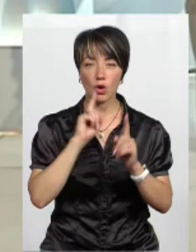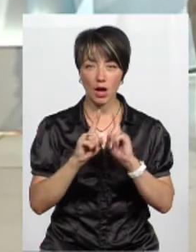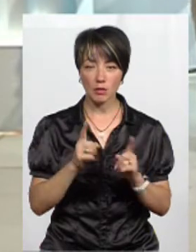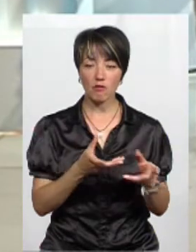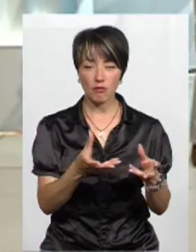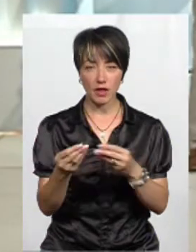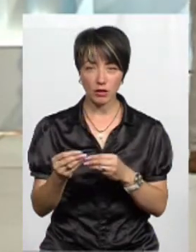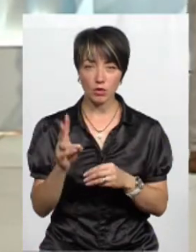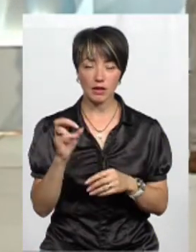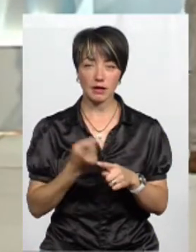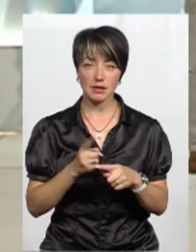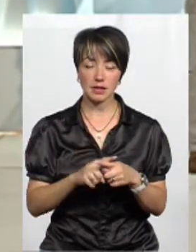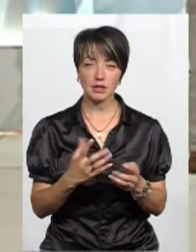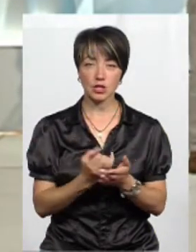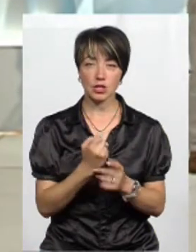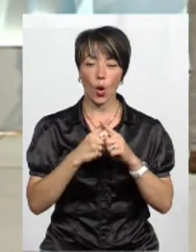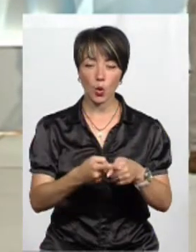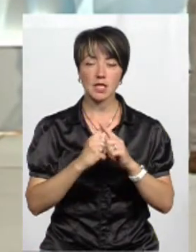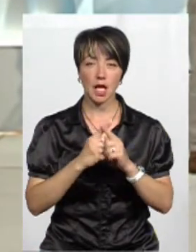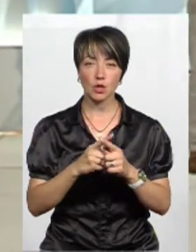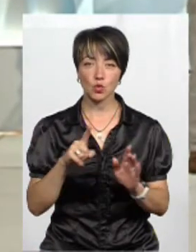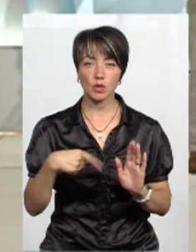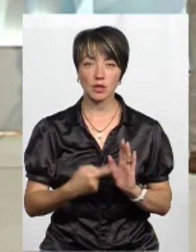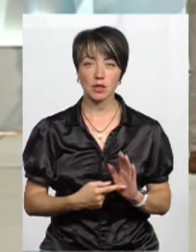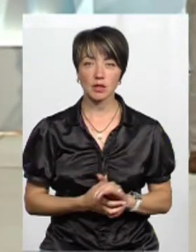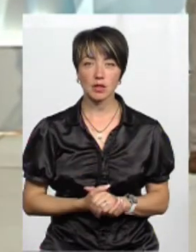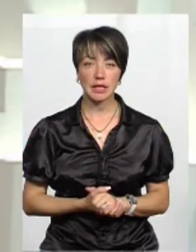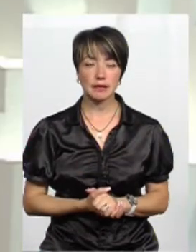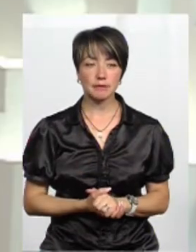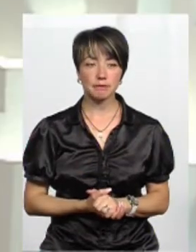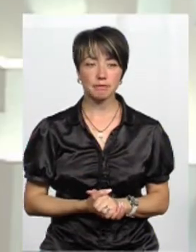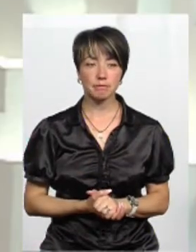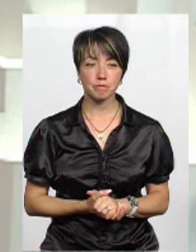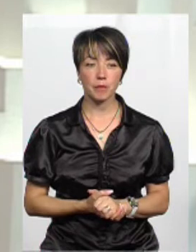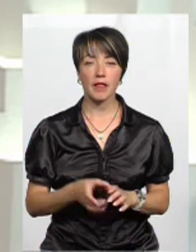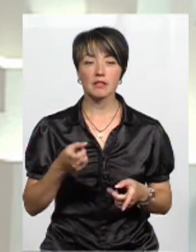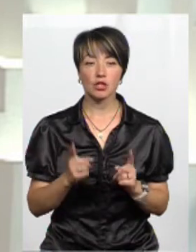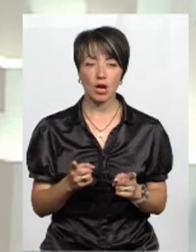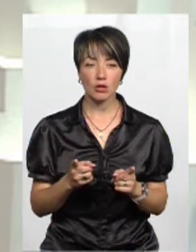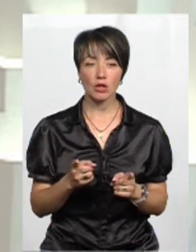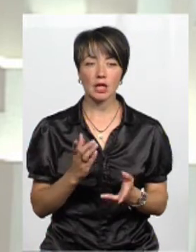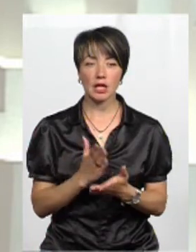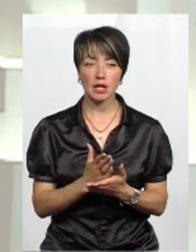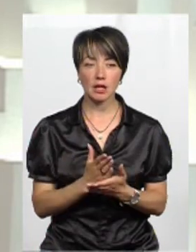якось повпливали, щоб знайшли консенсус ці дві галузі? Ну,